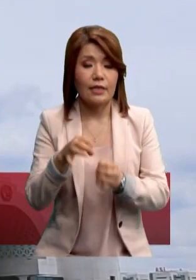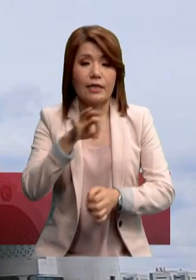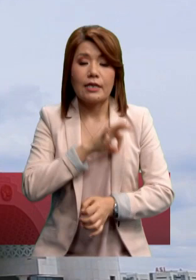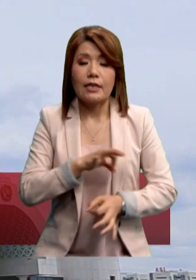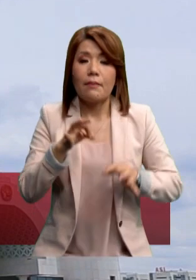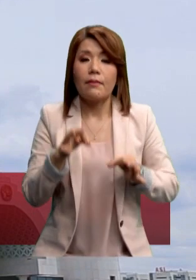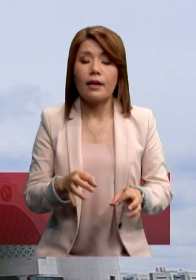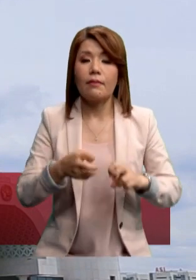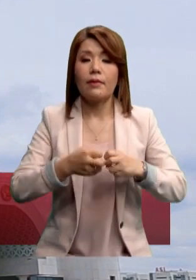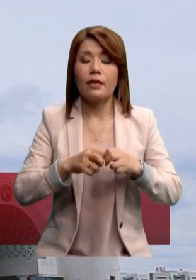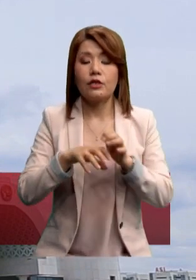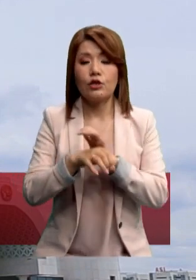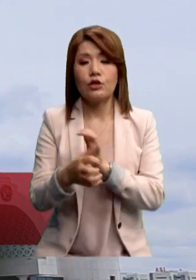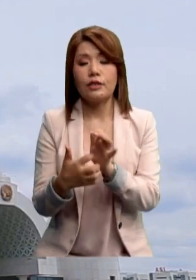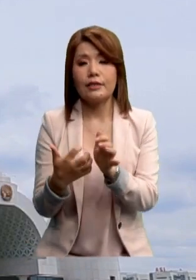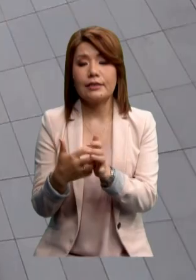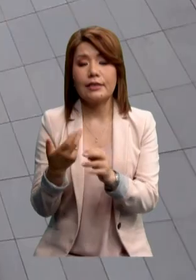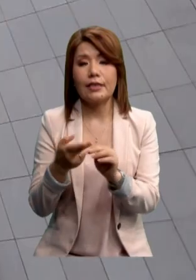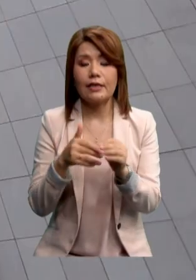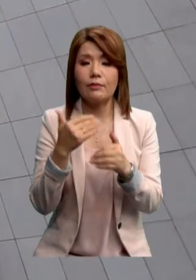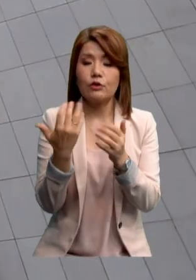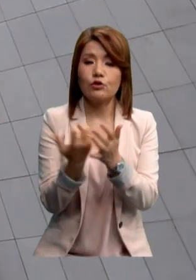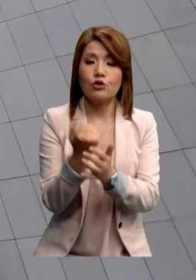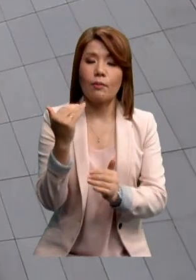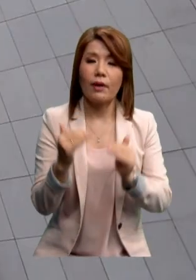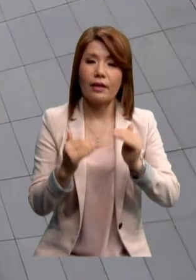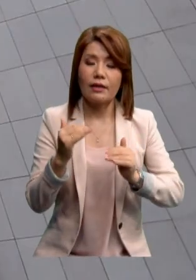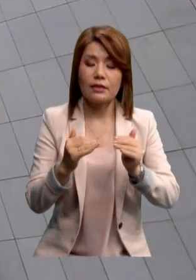неэффективные решения по преодолению дефицита и достижению